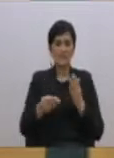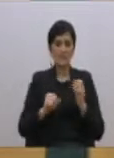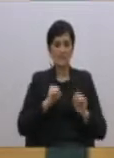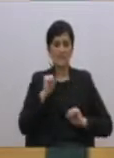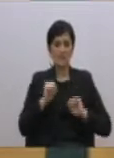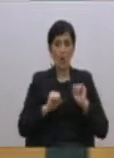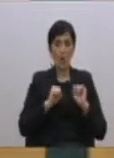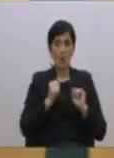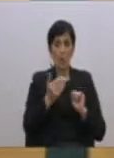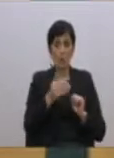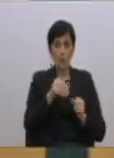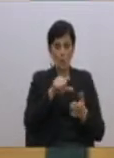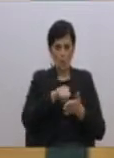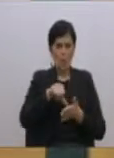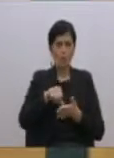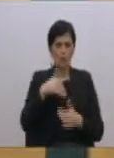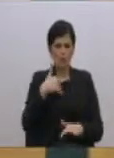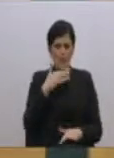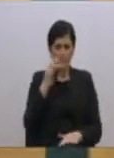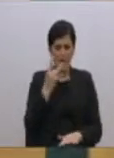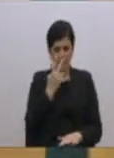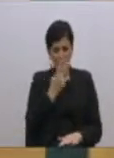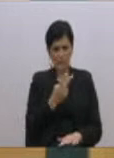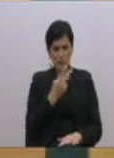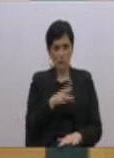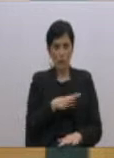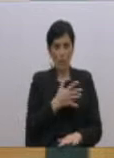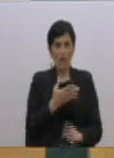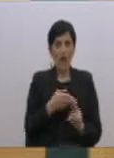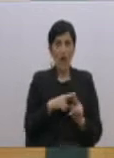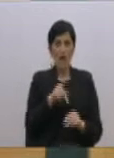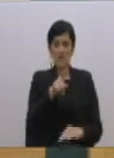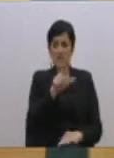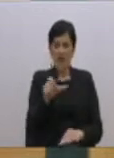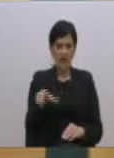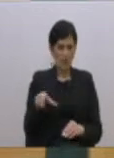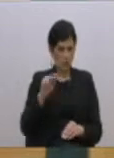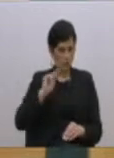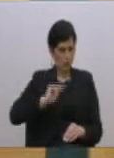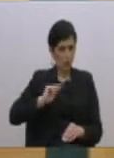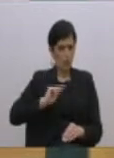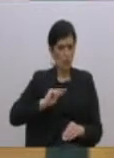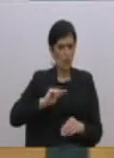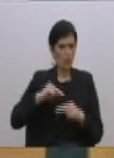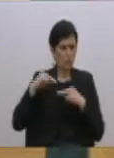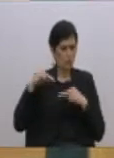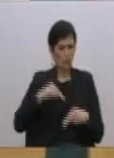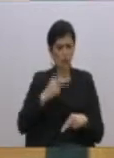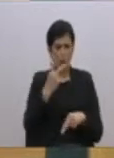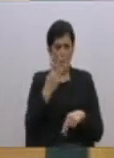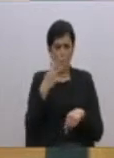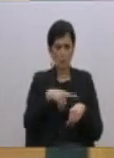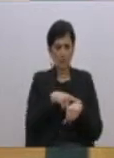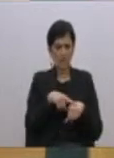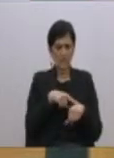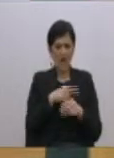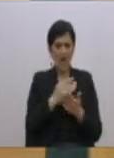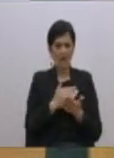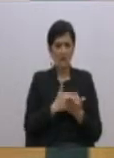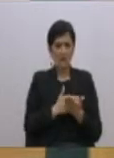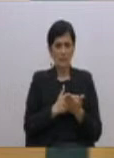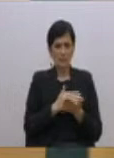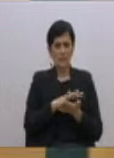რისი მომსწრეებიც არაერთხელ ყოფილვართ. თუმცა, რა თქმა უნდა, ეს ხალხი მუშაობს თავდაუზოგავად 24-საათიან რეჟიმზე და ისინი